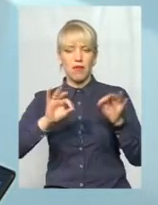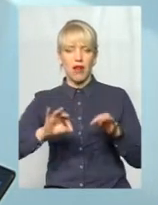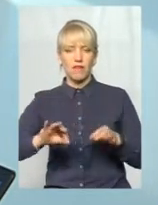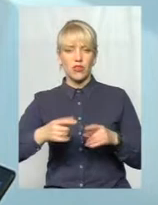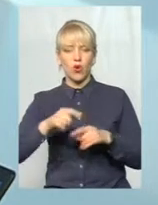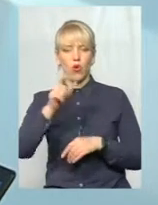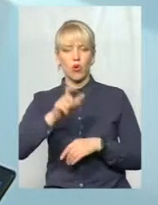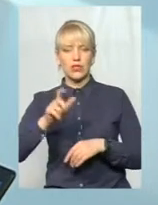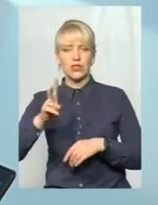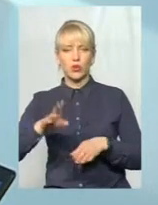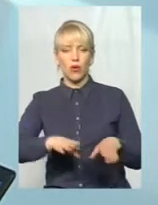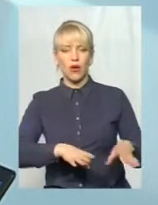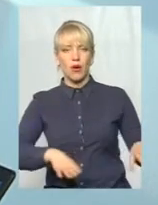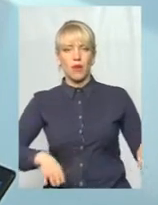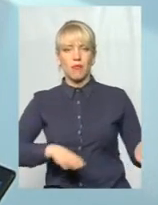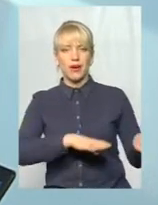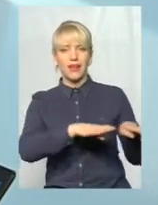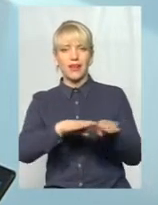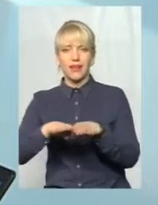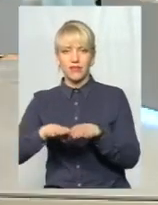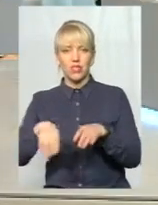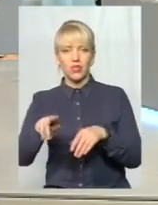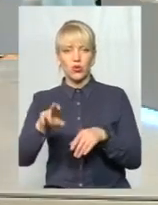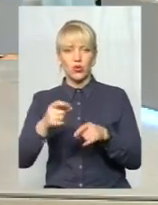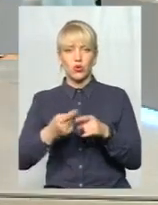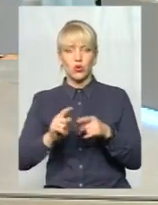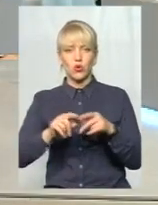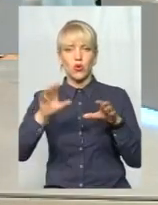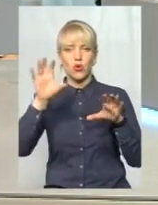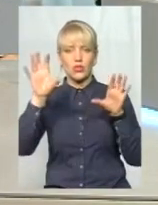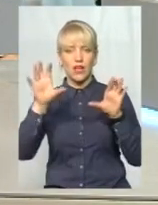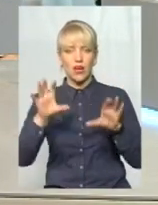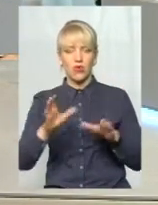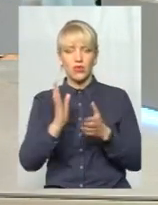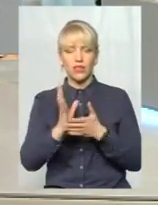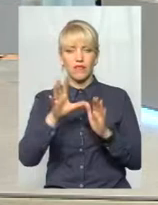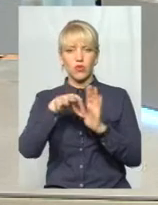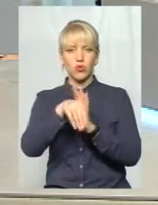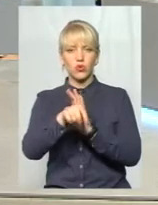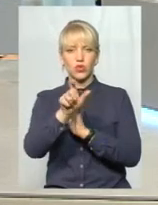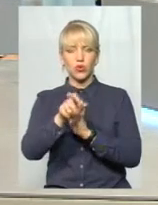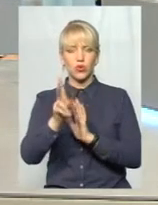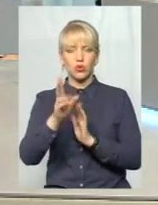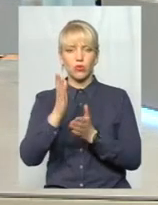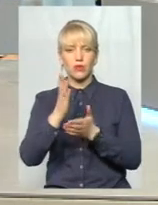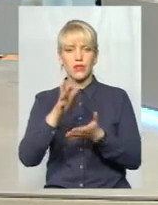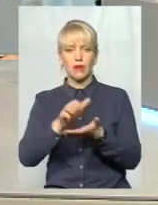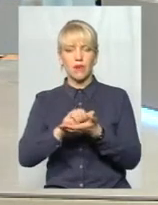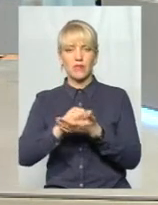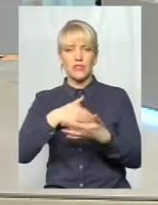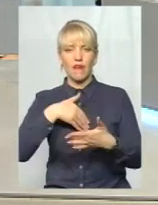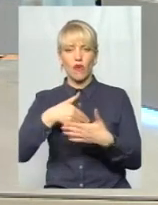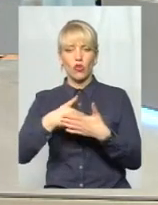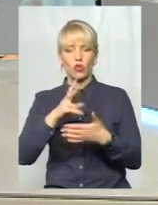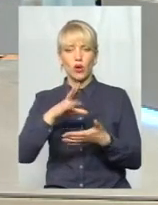які прирівняні до цього закону, тобто є включені і особи, які займалися волонтерством, перебували в зоні АТО, і ті,